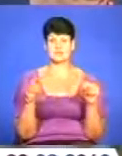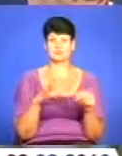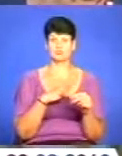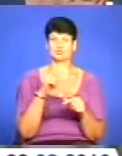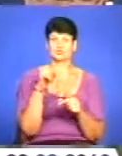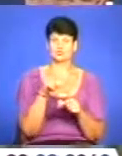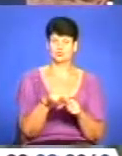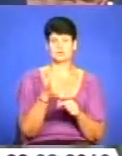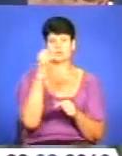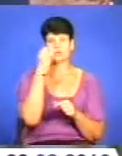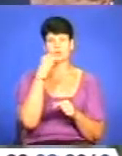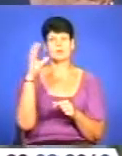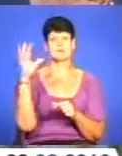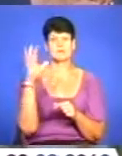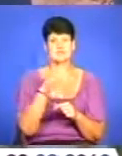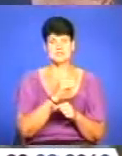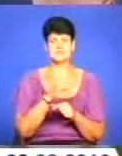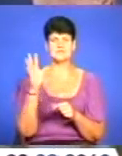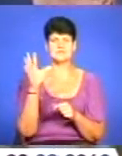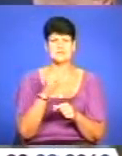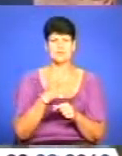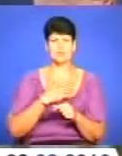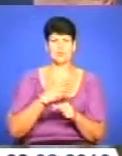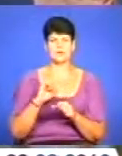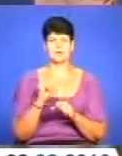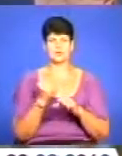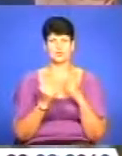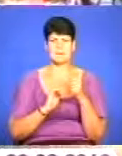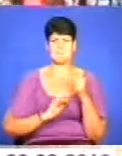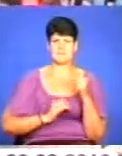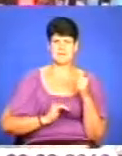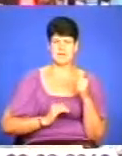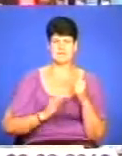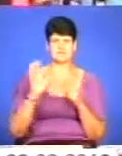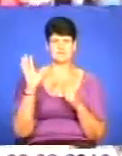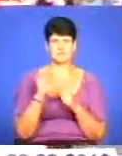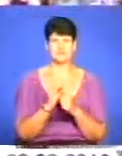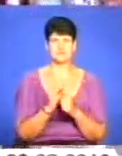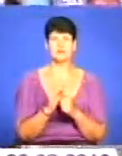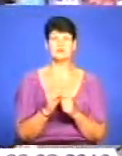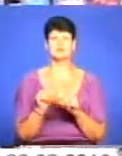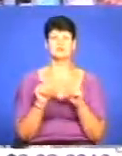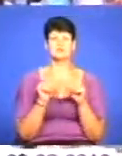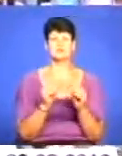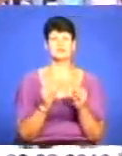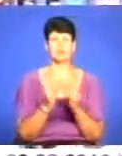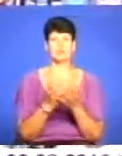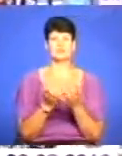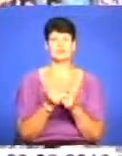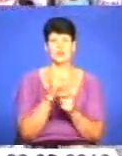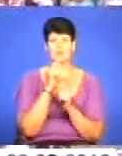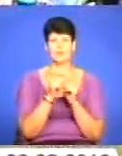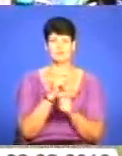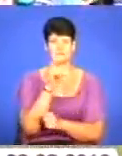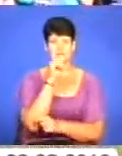побували. І ще раз дякуємо всім моїм друзям, всім моїм підприємцям. Перш ніж вирушити додому, діти отримали подарунки й